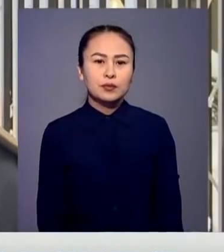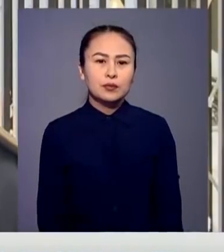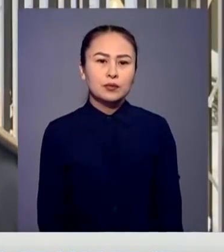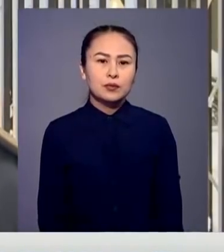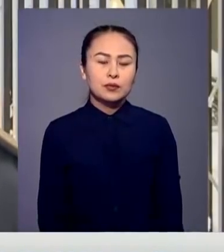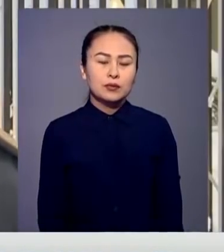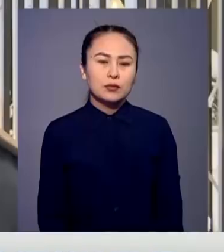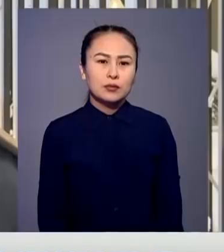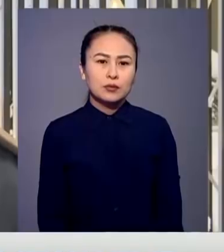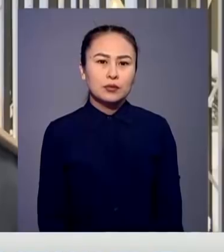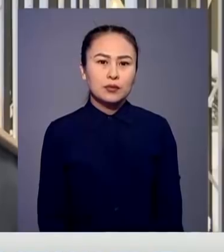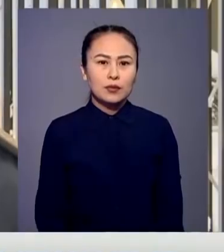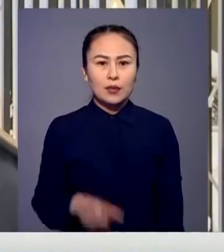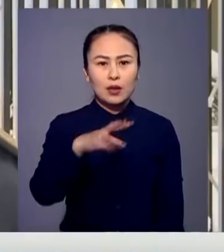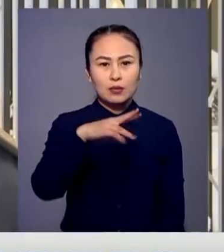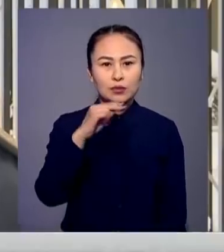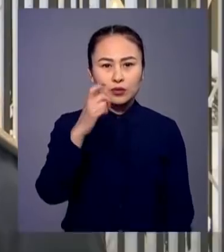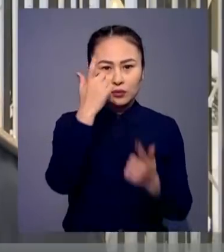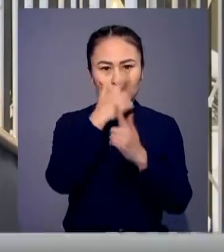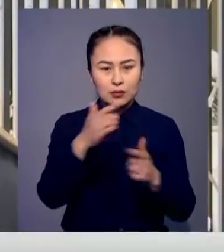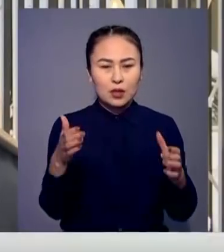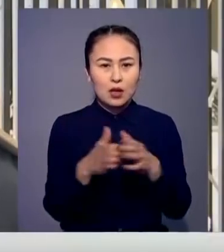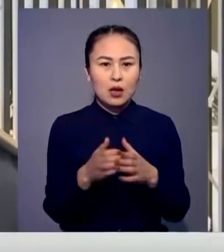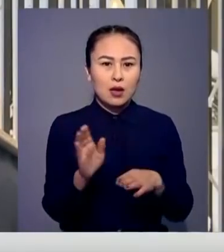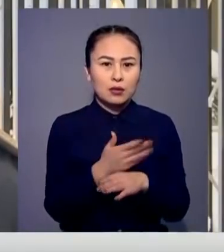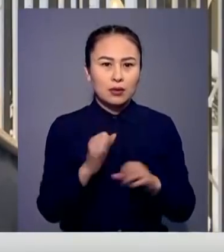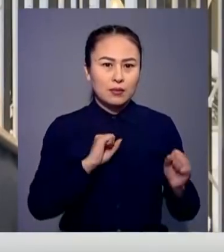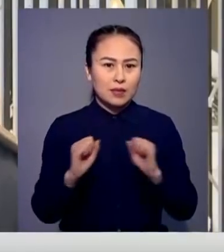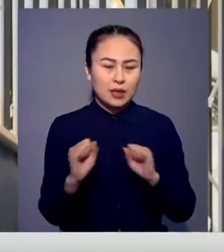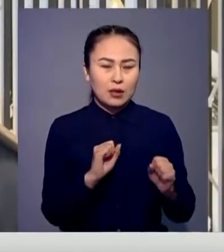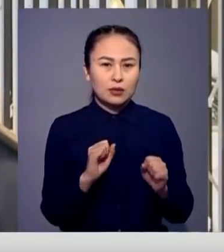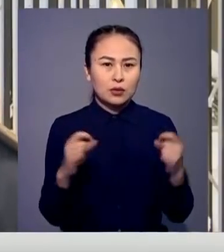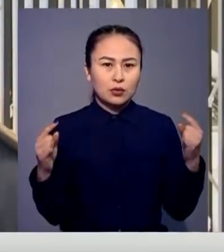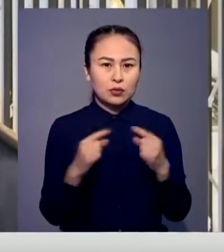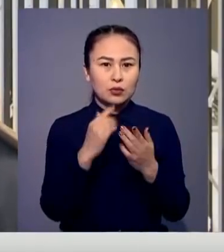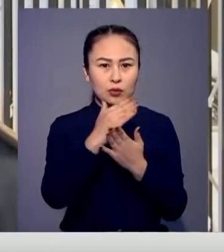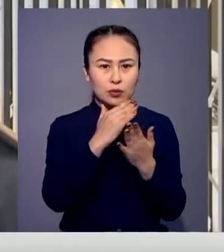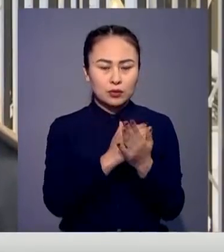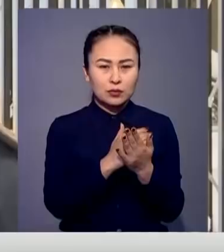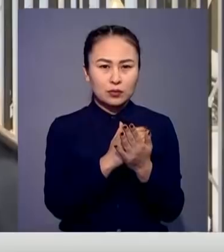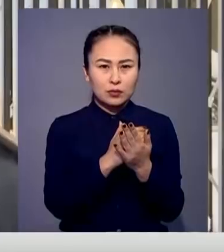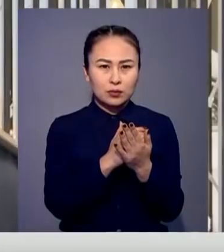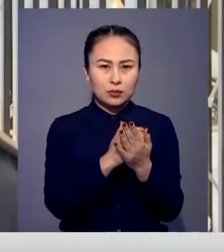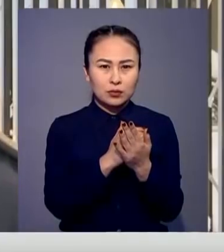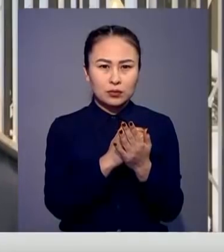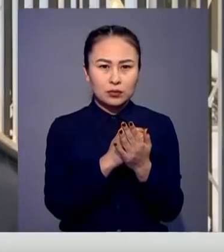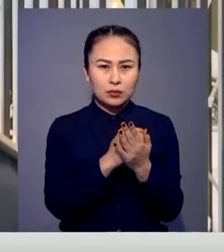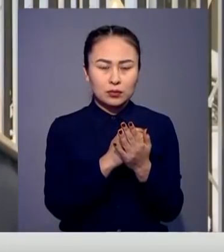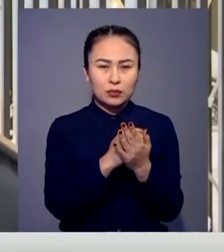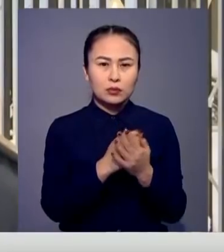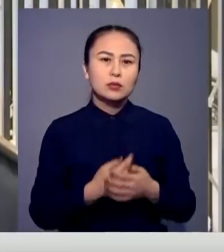Төтенше жағдайлардың департаментінің жеке құрамы күшейтілген кестеге түсті, өйткені